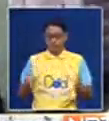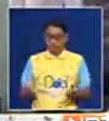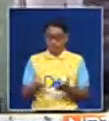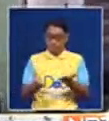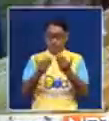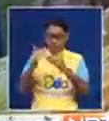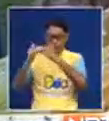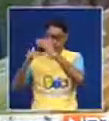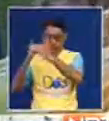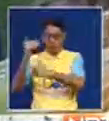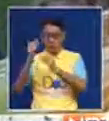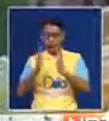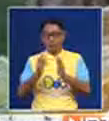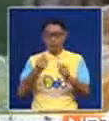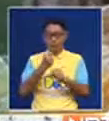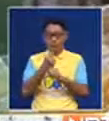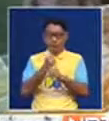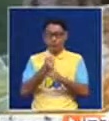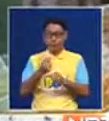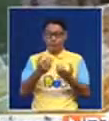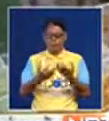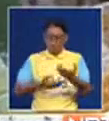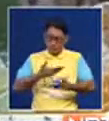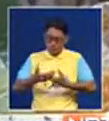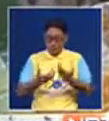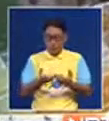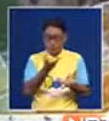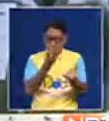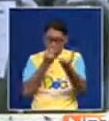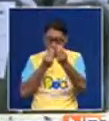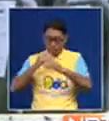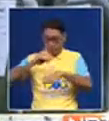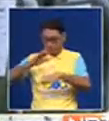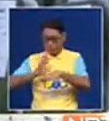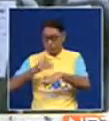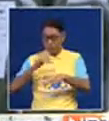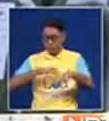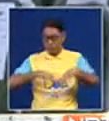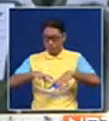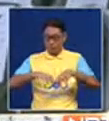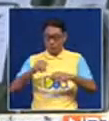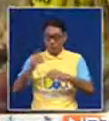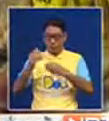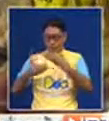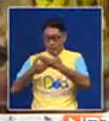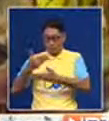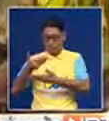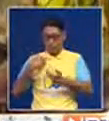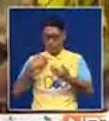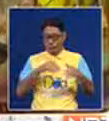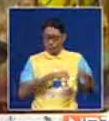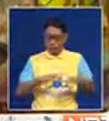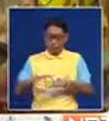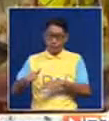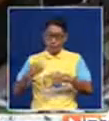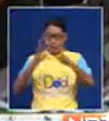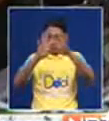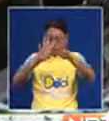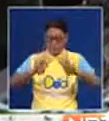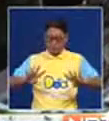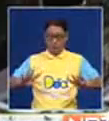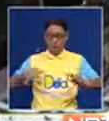และพัฒนาให้ผู้ผลิตผู้ประกอบการโอท็อปได้เรียนรู้ทักษะด้านการบริหารจัดการการตลาดเตรียมความพร้อมเข้าสู่กลุ่มประเทศสมาชิก